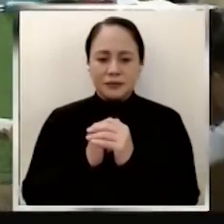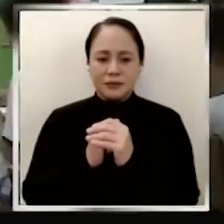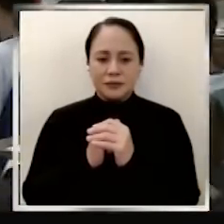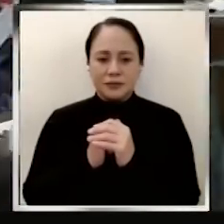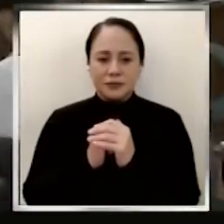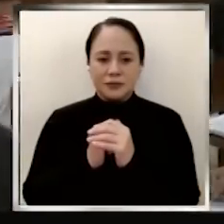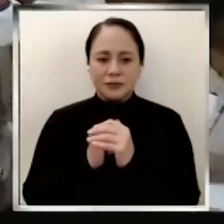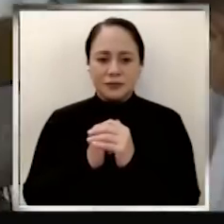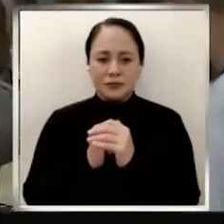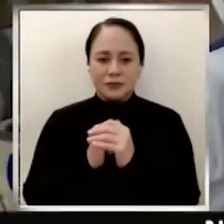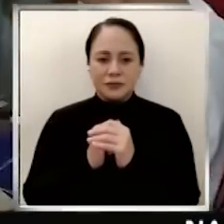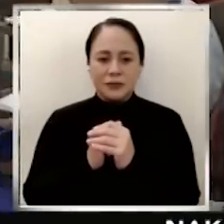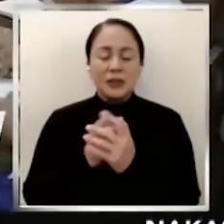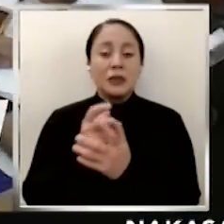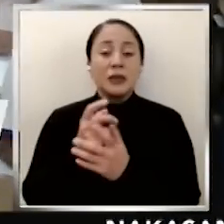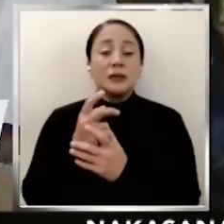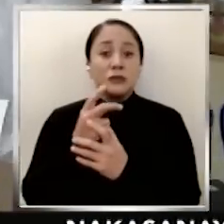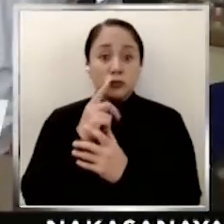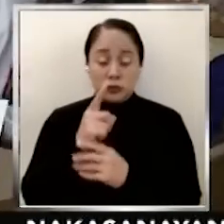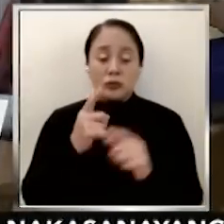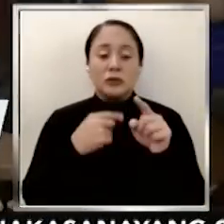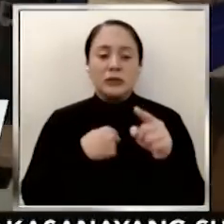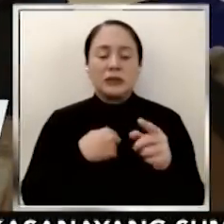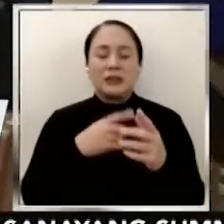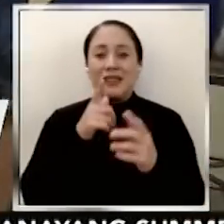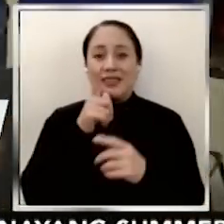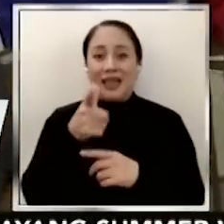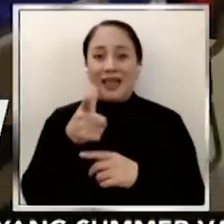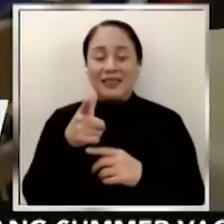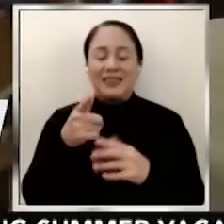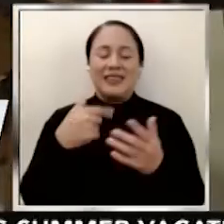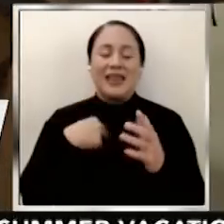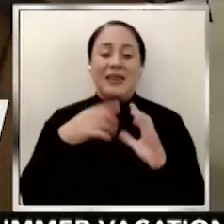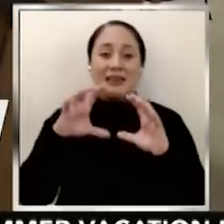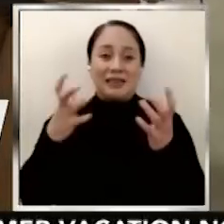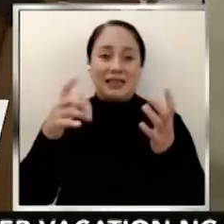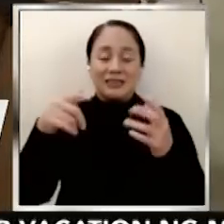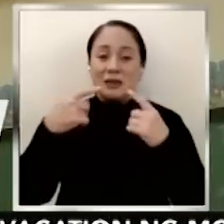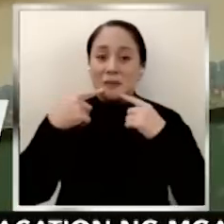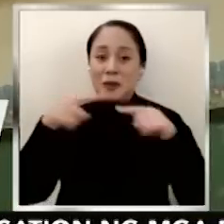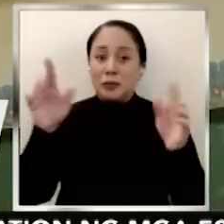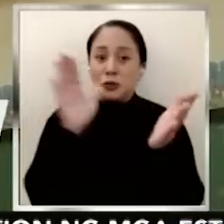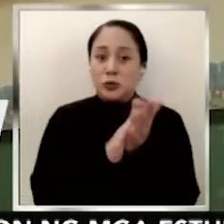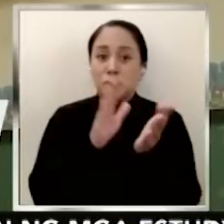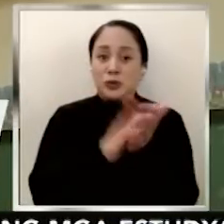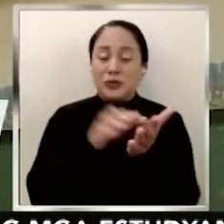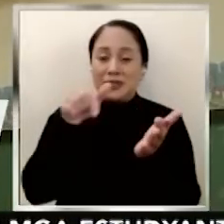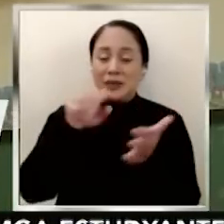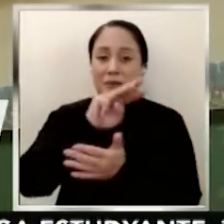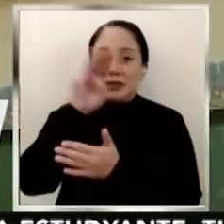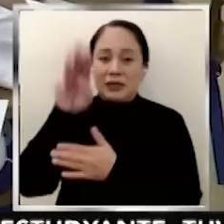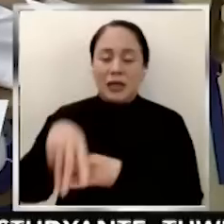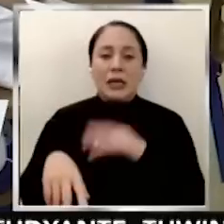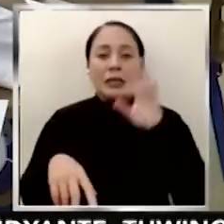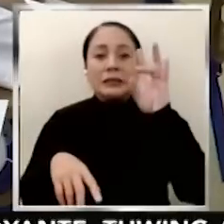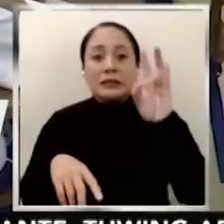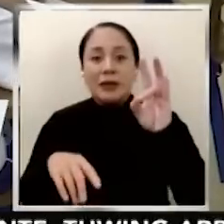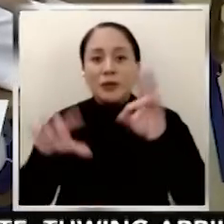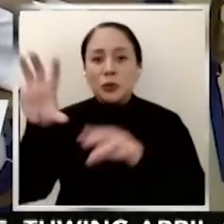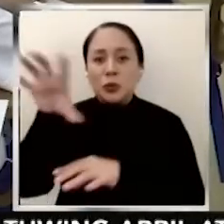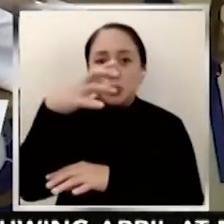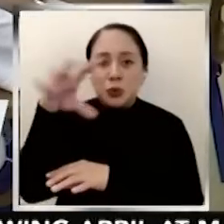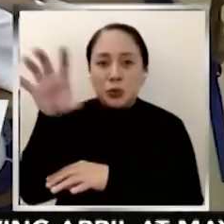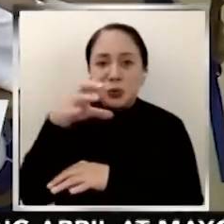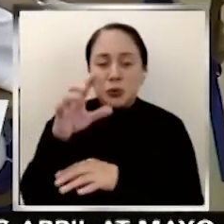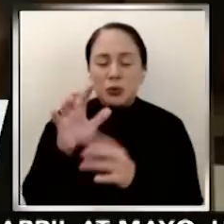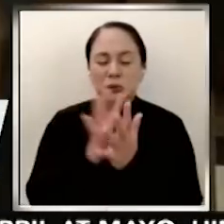Kung tutuusin, swerte na ang klaseng ito sa isang pampublikong paaralan sa Manila. Pito ang electric fan sa loob, hindi siksikan dahil